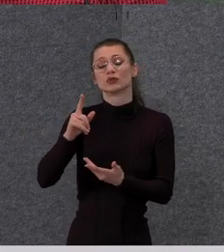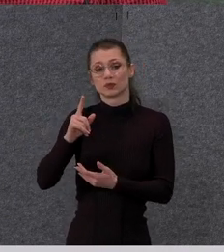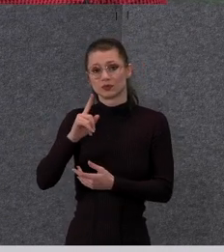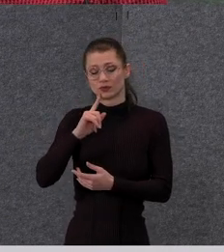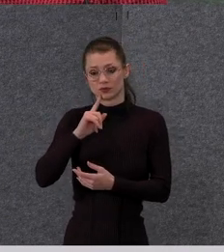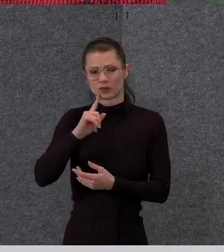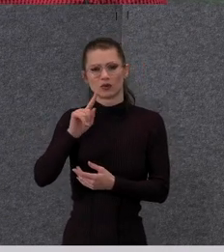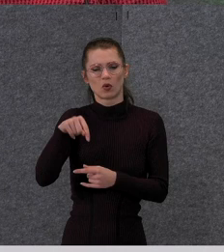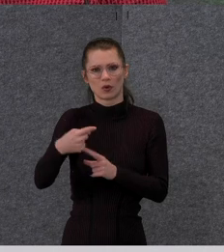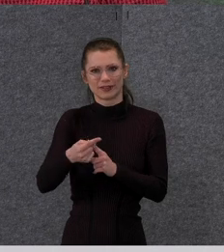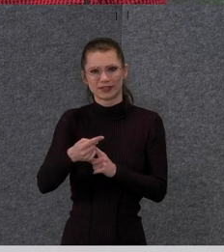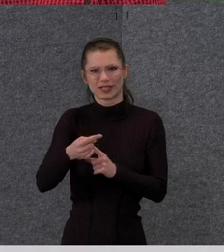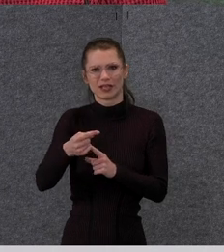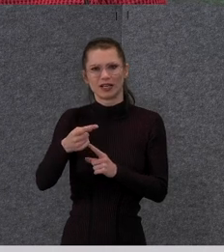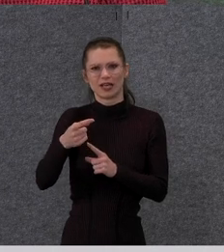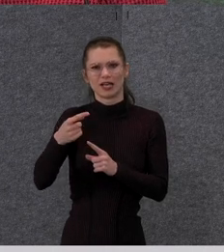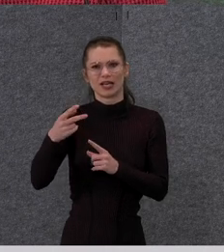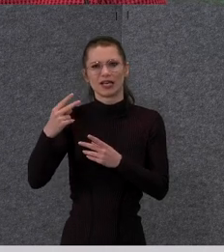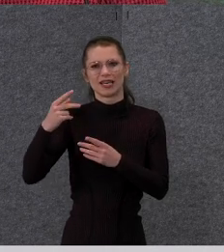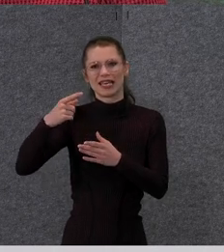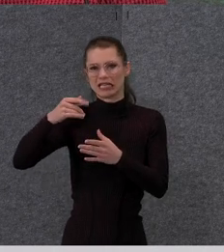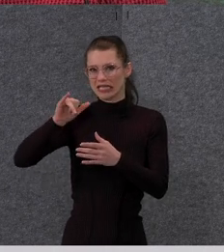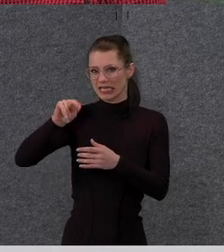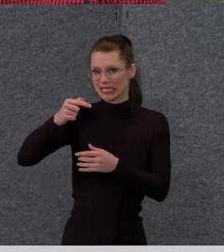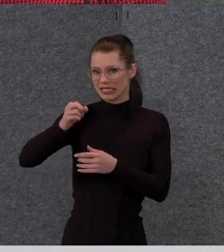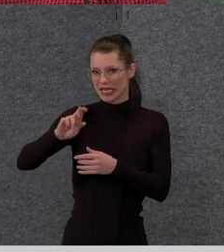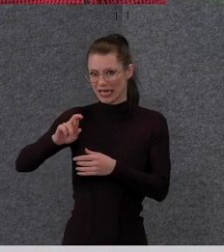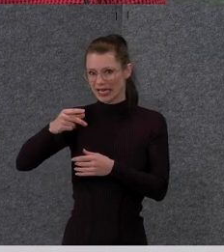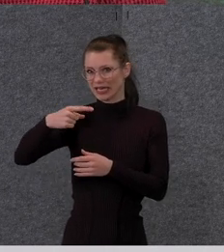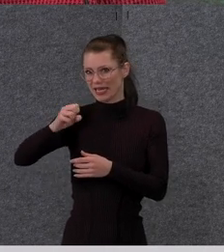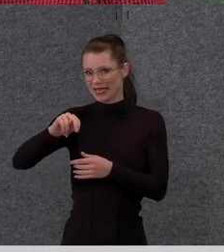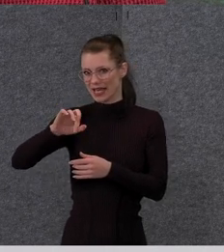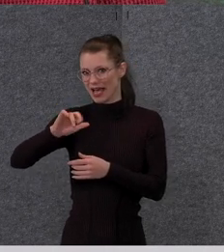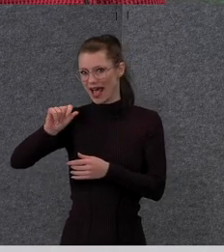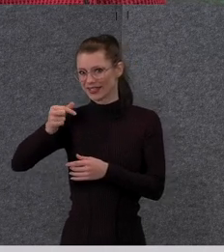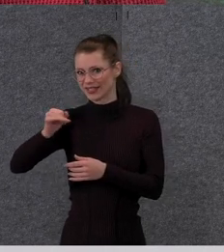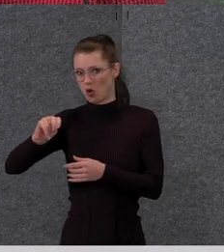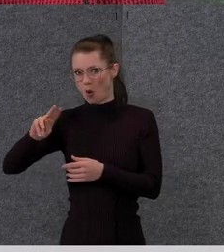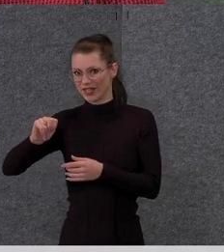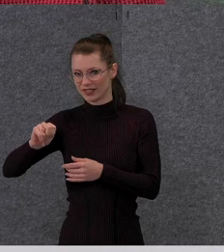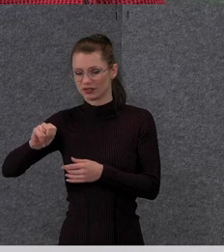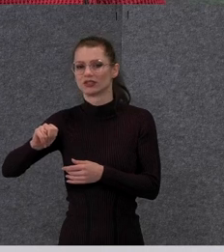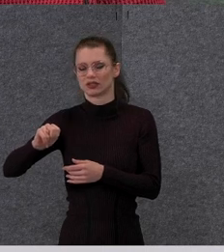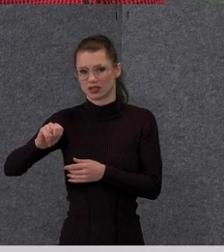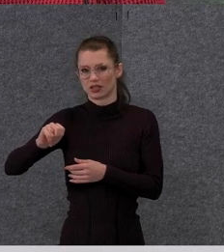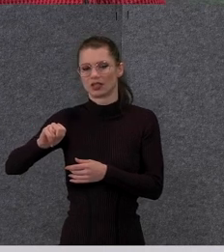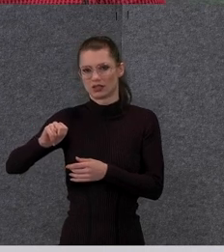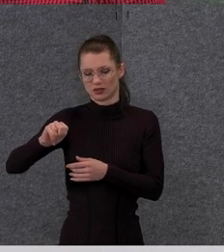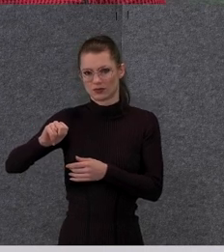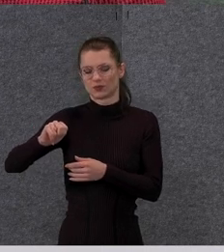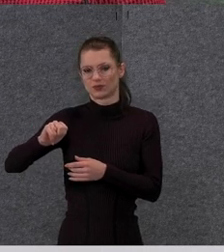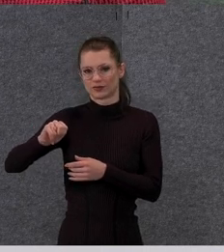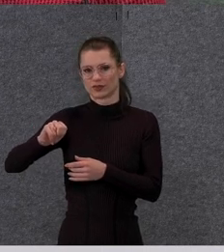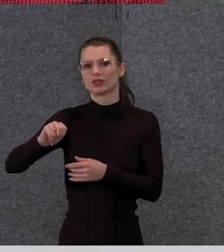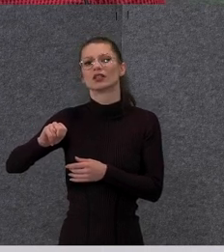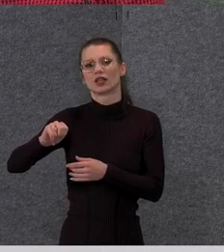Intergenerationen Mobilität im Weg? Ich kann es gerne mal vorlesen. Inwiefern steht der Bildungsföderalismus einem inklusiven